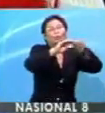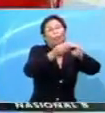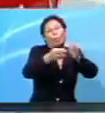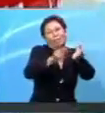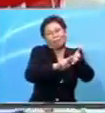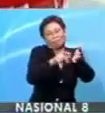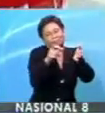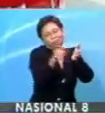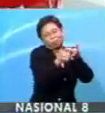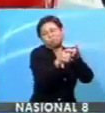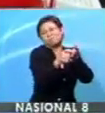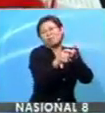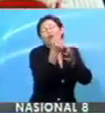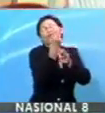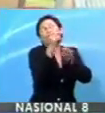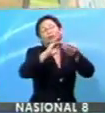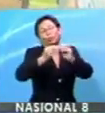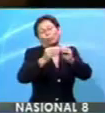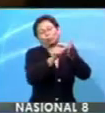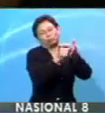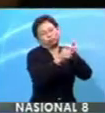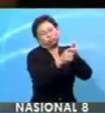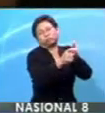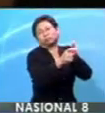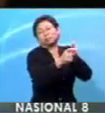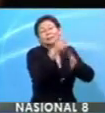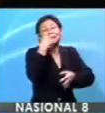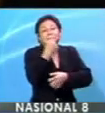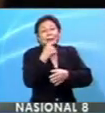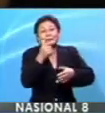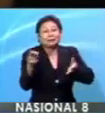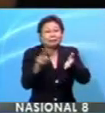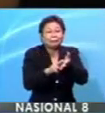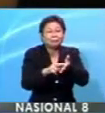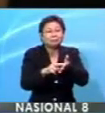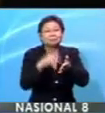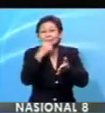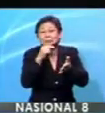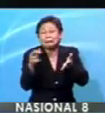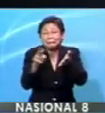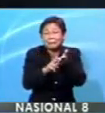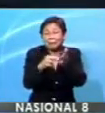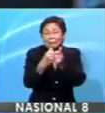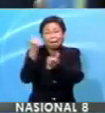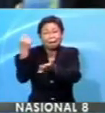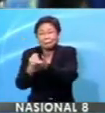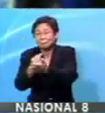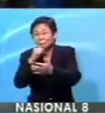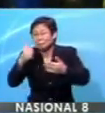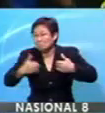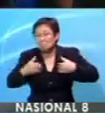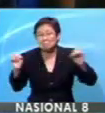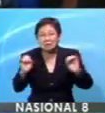pendaftaran yang mengandungi 12 angka mereka yang tidak berdaftar dengan pihak kustam untuk